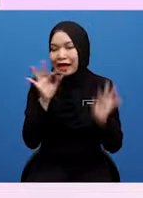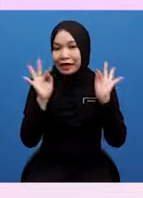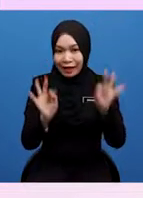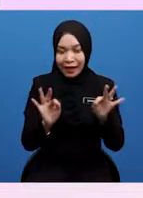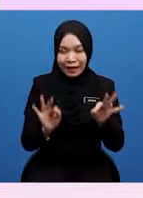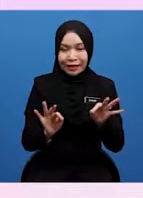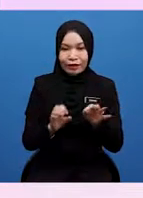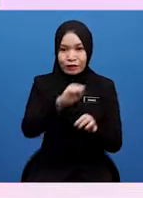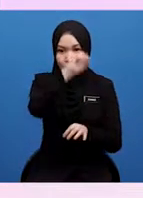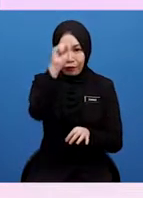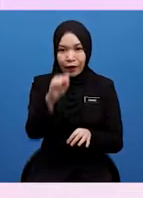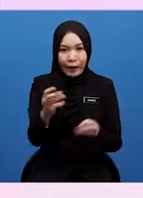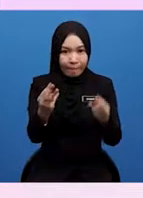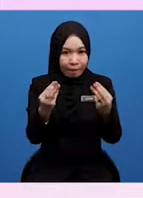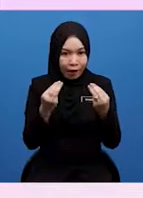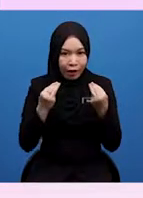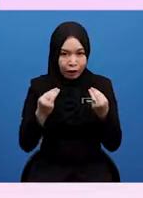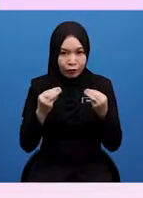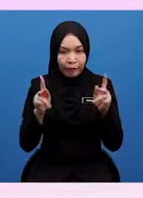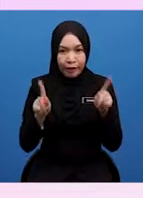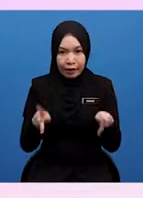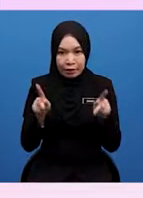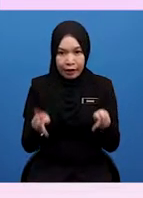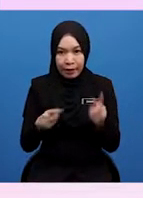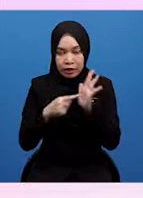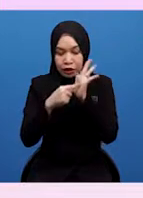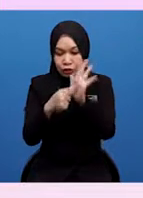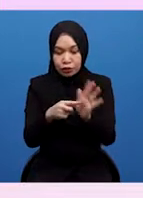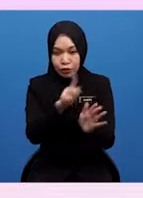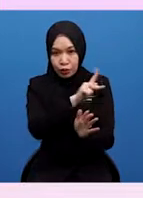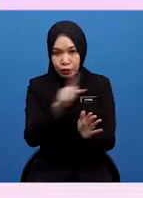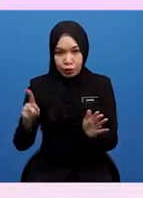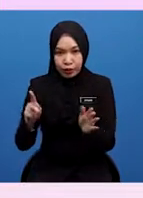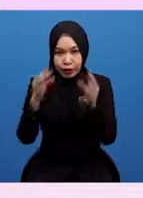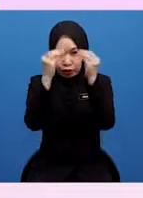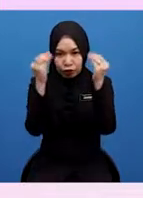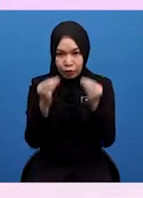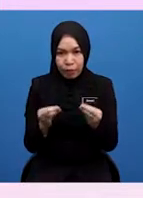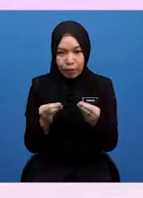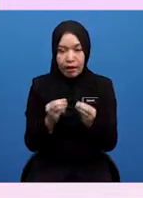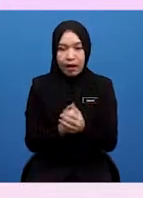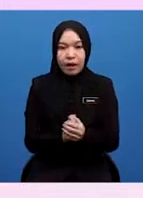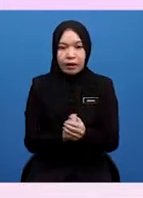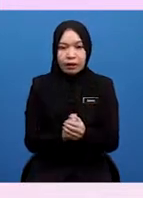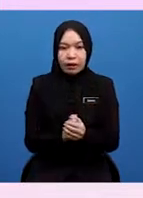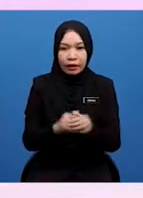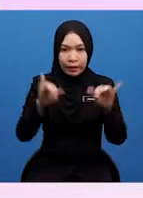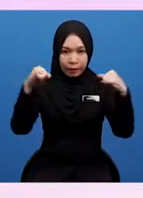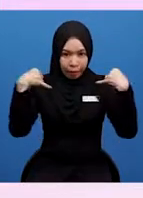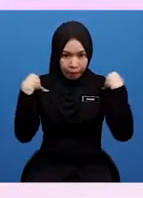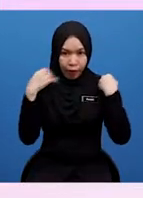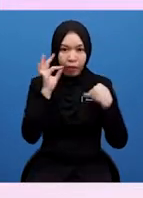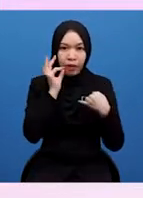kehendak soalan mengkehendaki pelajar menunjukkan nilai import buah-buahan tropika